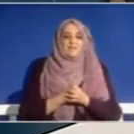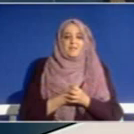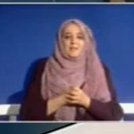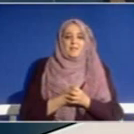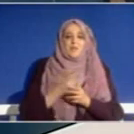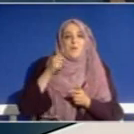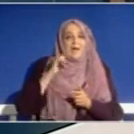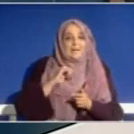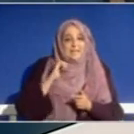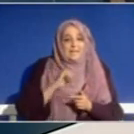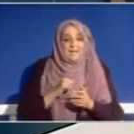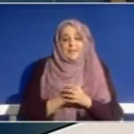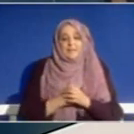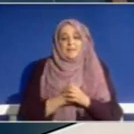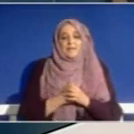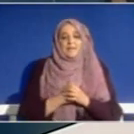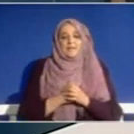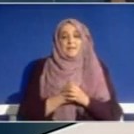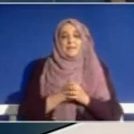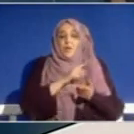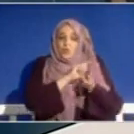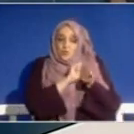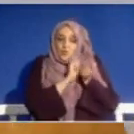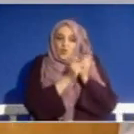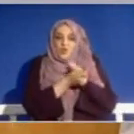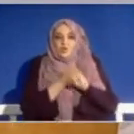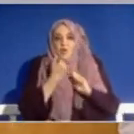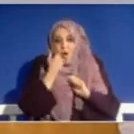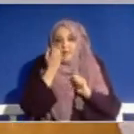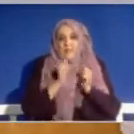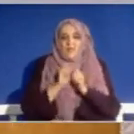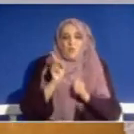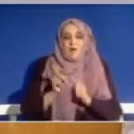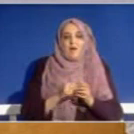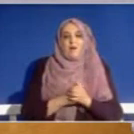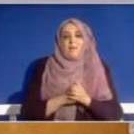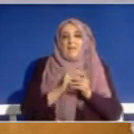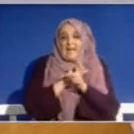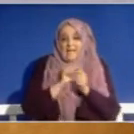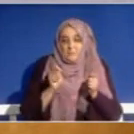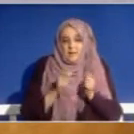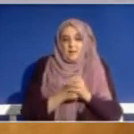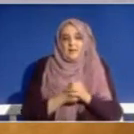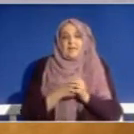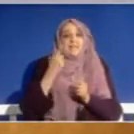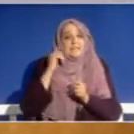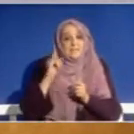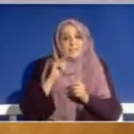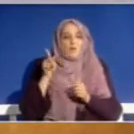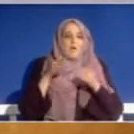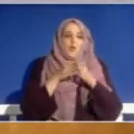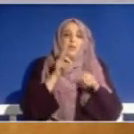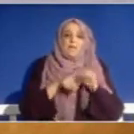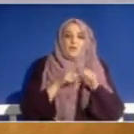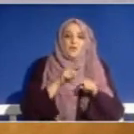أن تصل بهم إلى أن يتخلقوا بخلق الحياء منك. نعم. والاحترام والتقدير، فإذا ما طلبت منهم